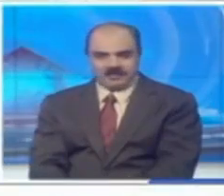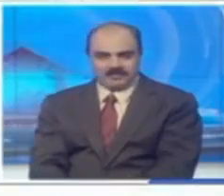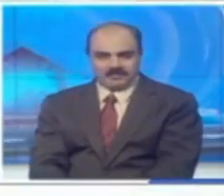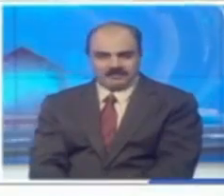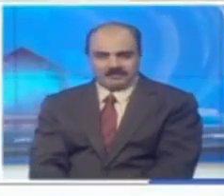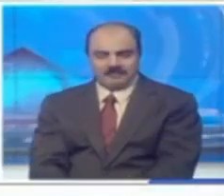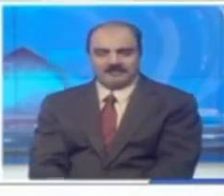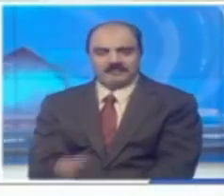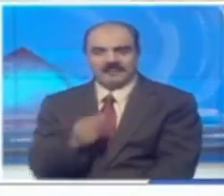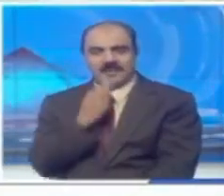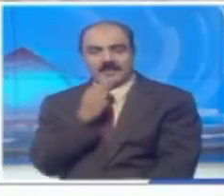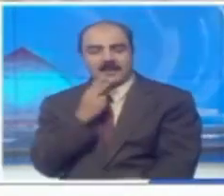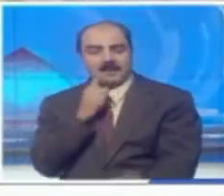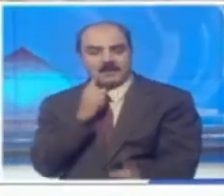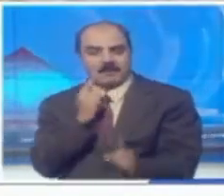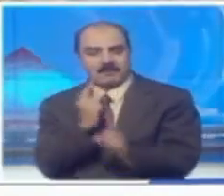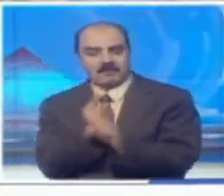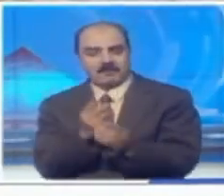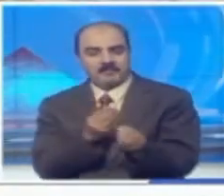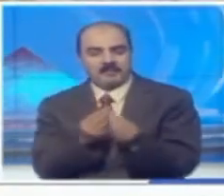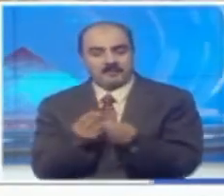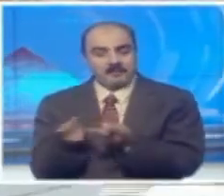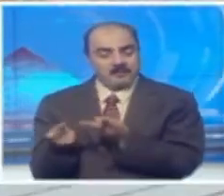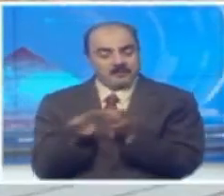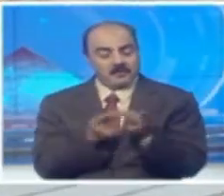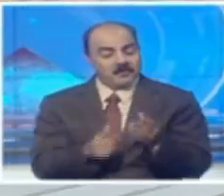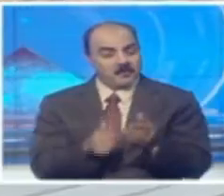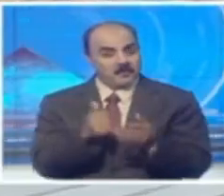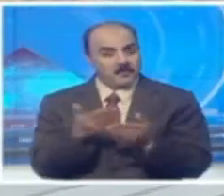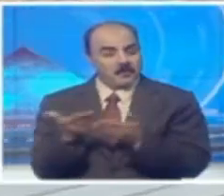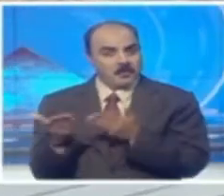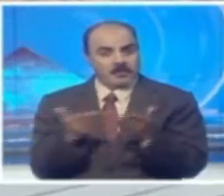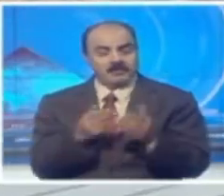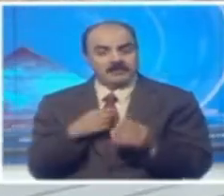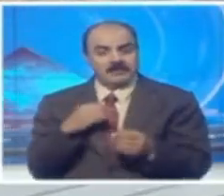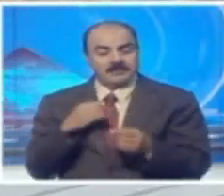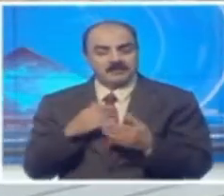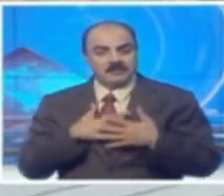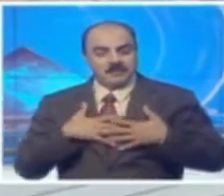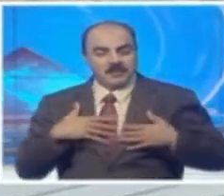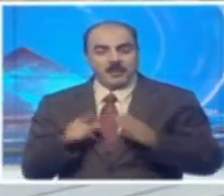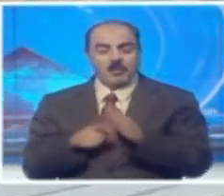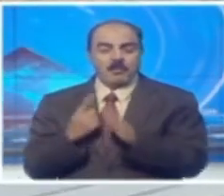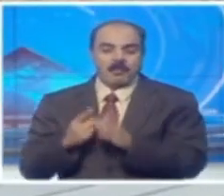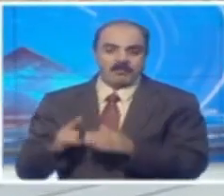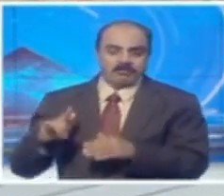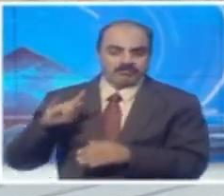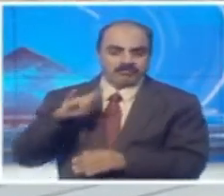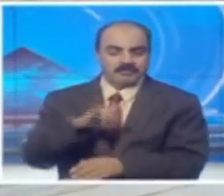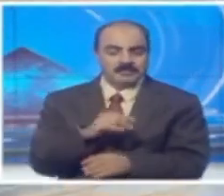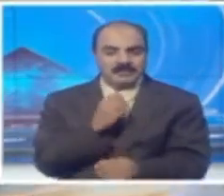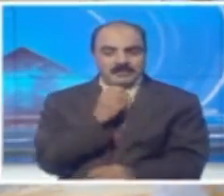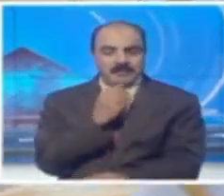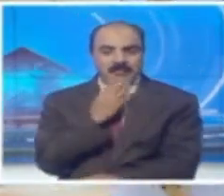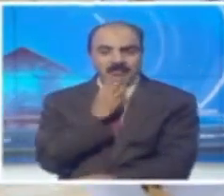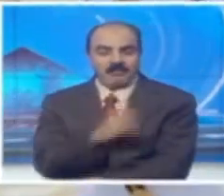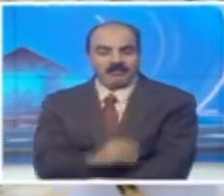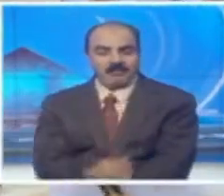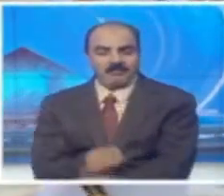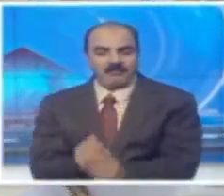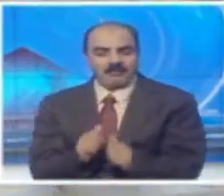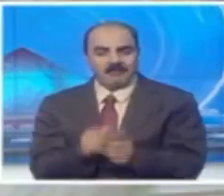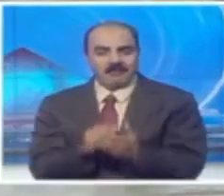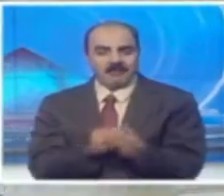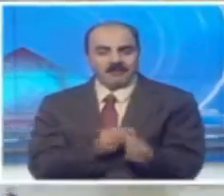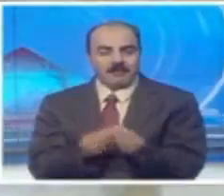حيث رحب الأمير تميم بن حمد بالزيارة التاريخية لشقيقه السيد الرئيس في قطر في أول